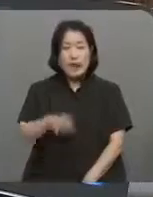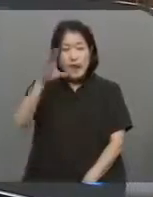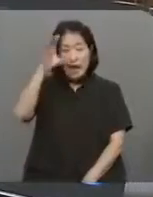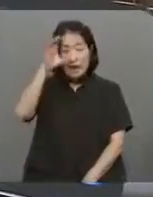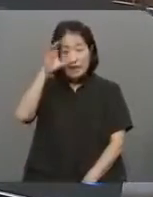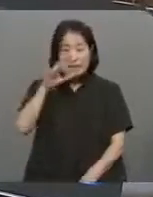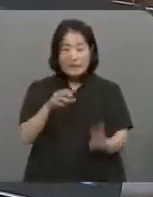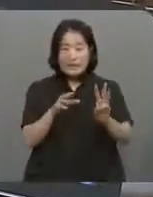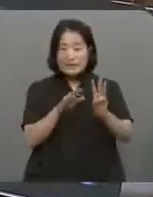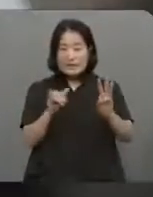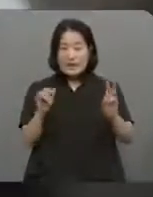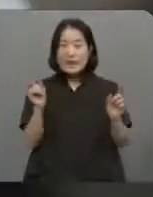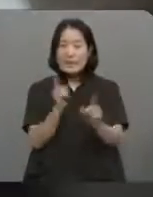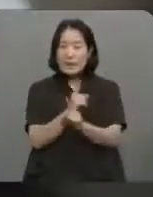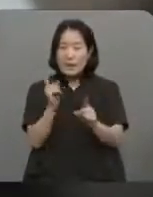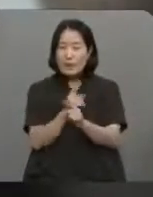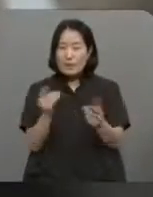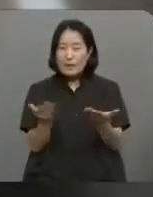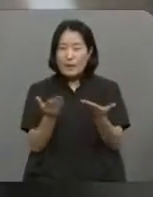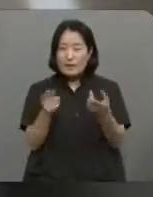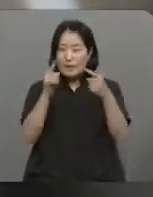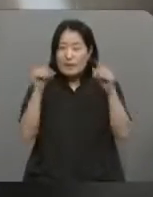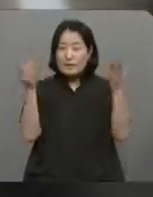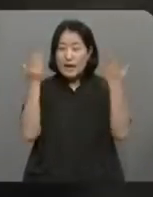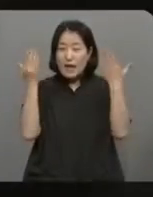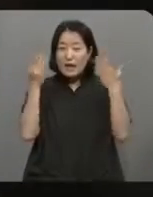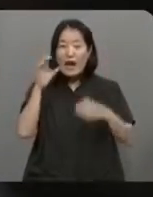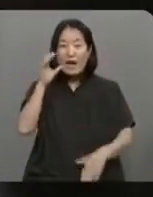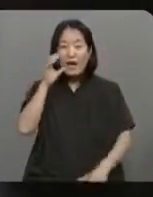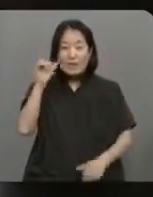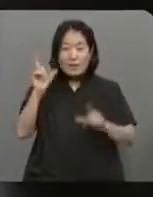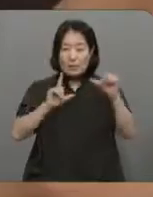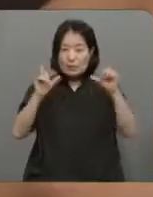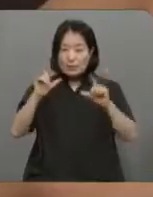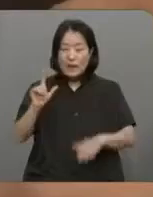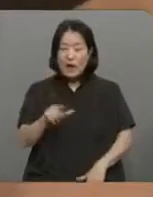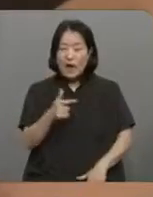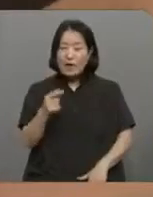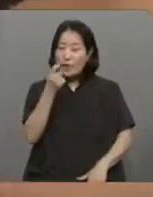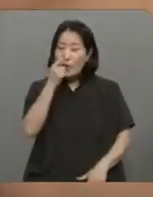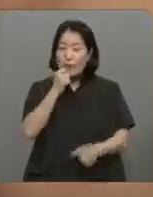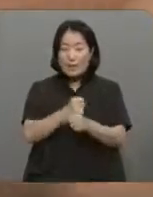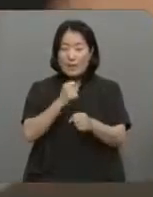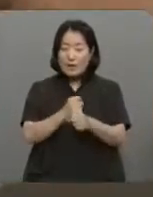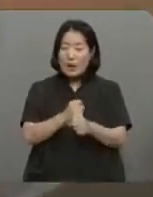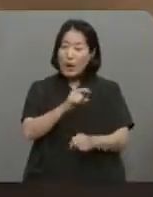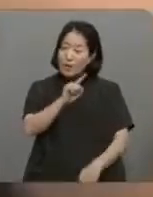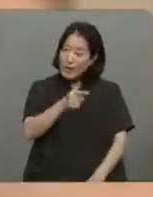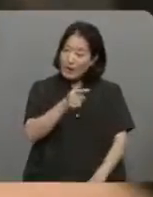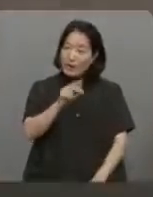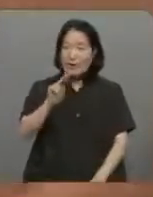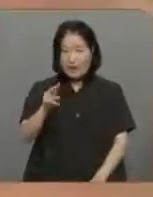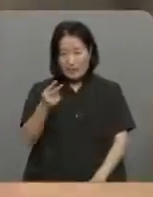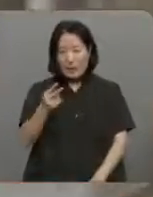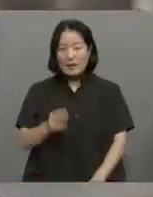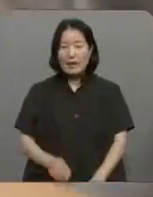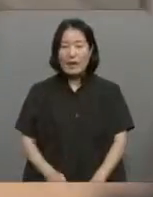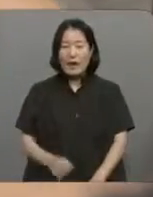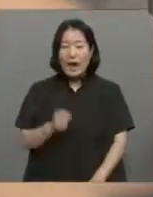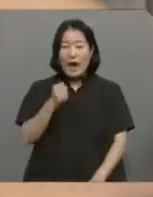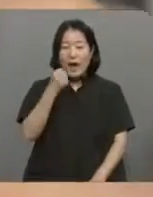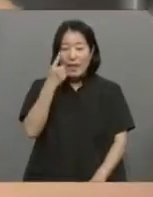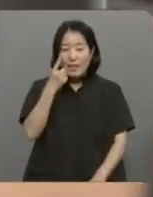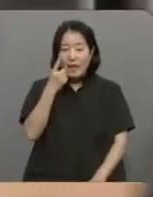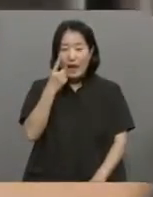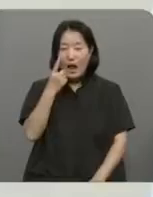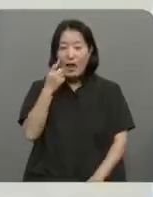아르바이트생 3명이 교대로 일하는 대학가의 카페입니다. 하루에 내리는 커피만 어림잡아 100잔에서 200잔. 이들이 한 달 동안